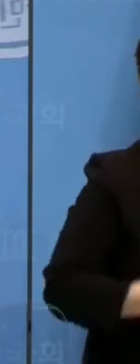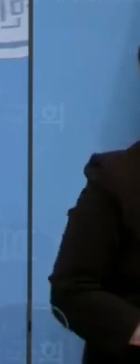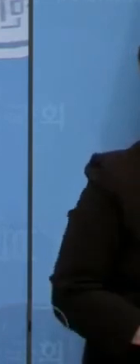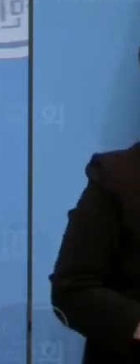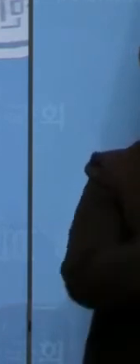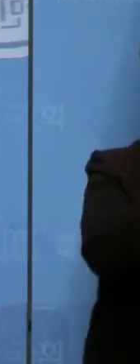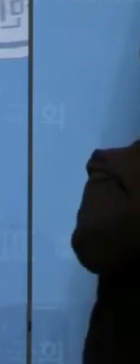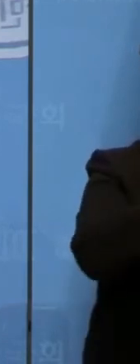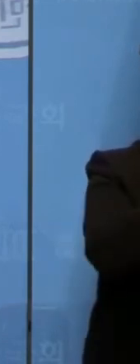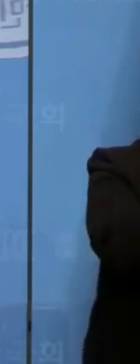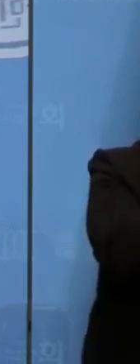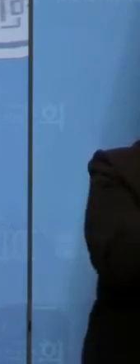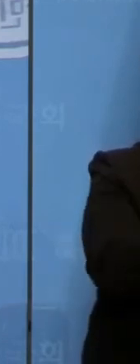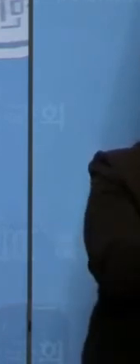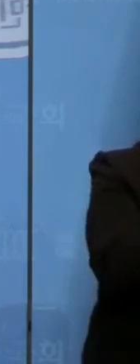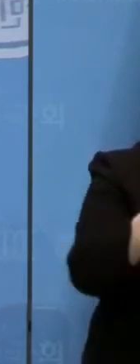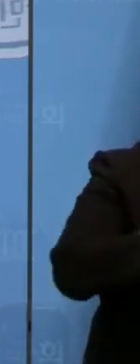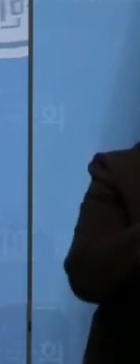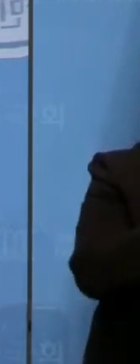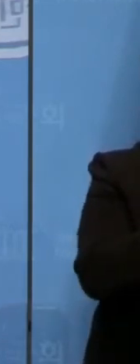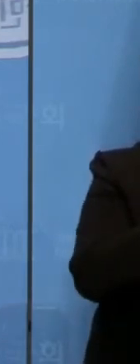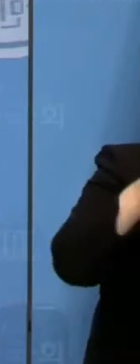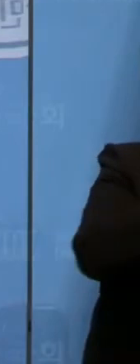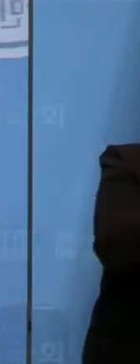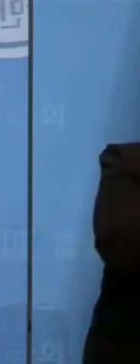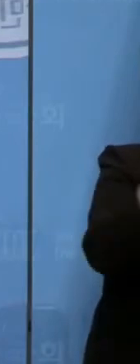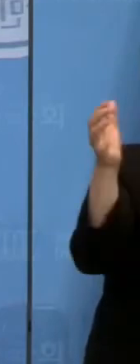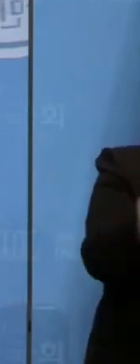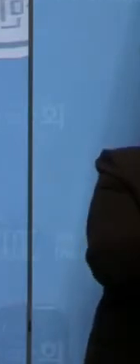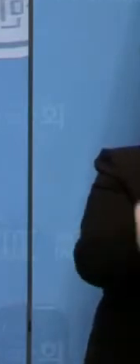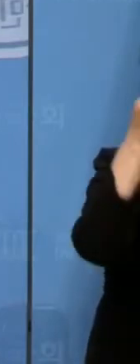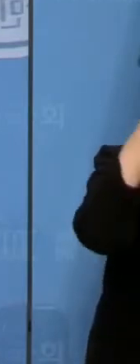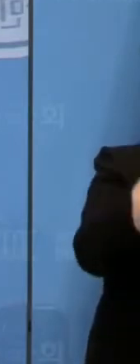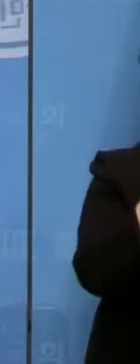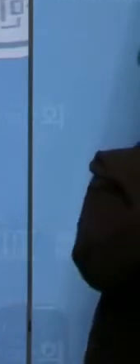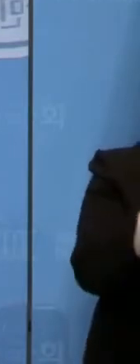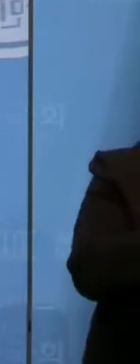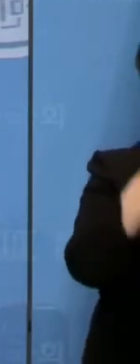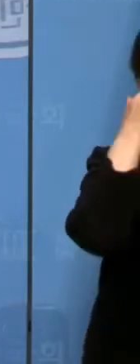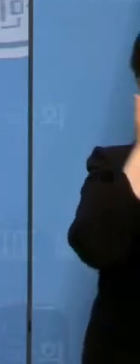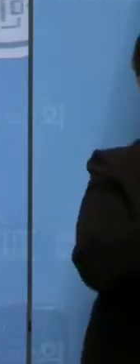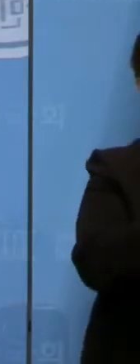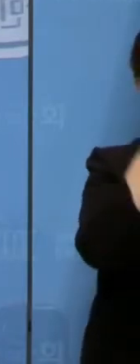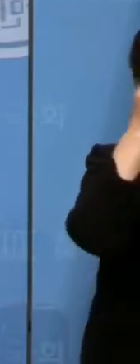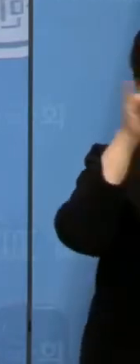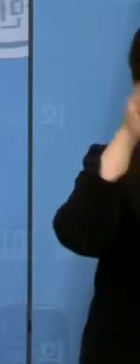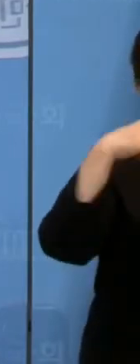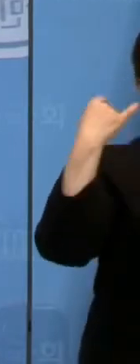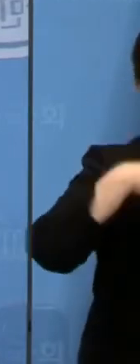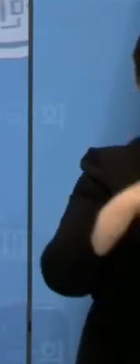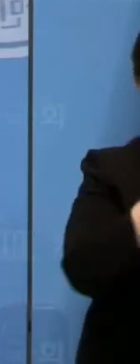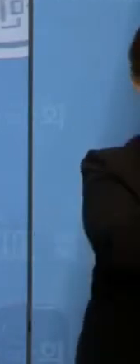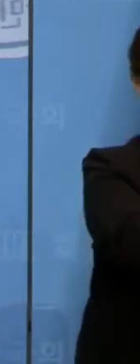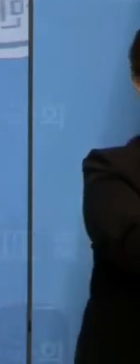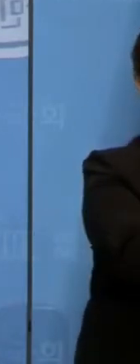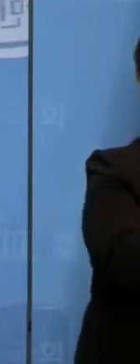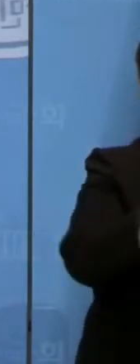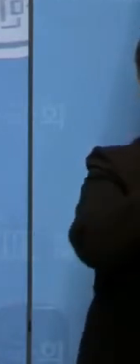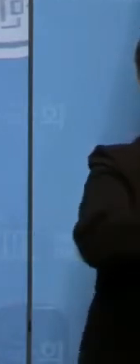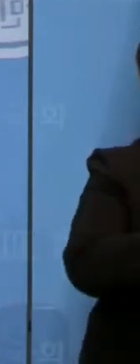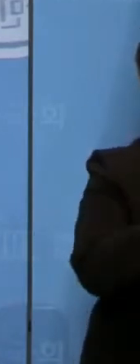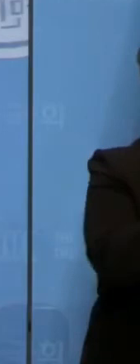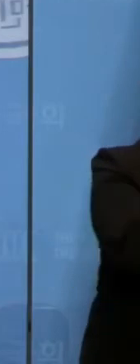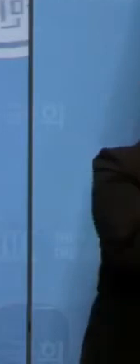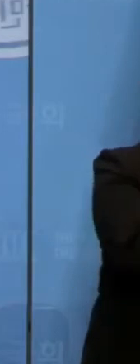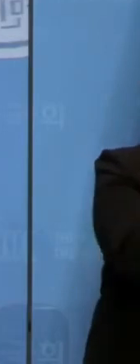유엔 안보리에서 미얀마 군부에 대한 제재 조치를 합의하려면 이에 반대하는 중국과 러시아를 규탄하고 국제적 압력을